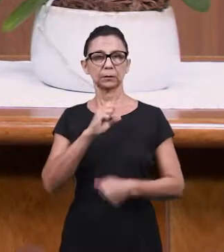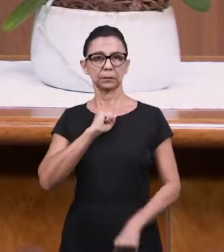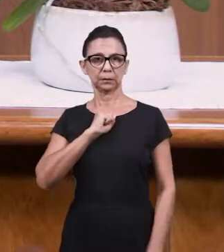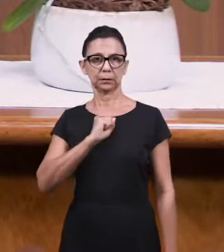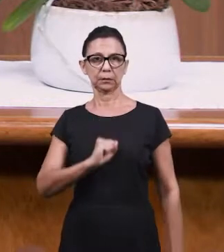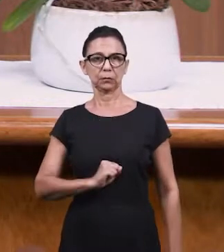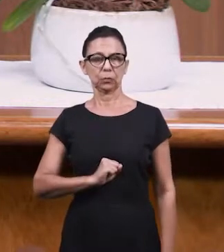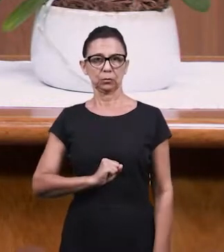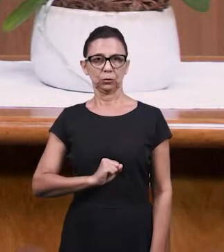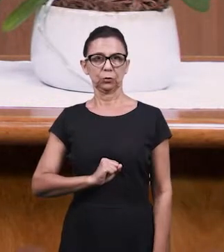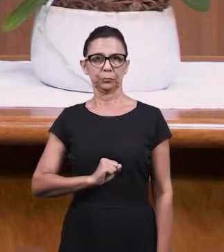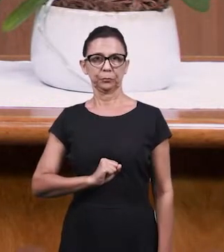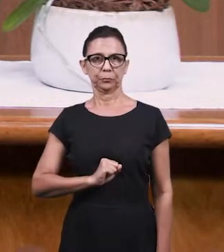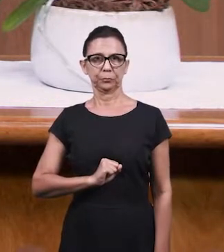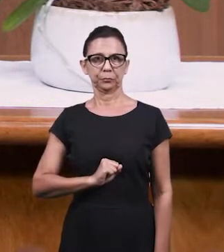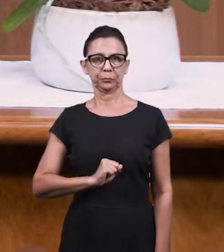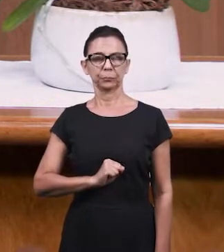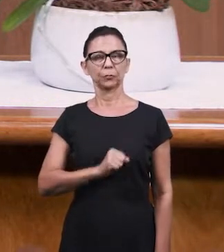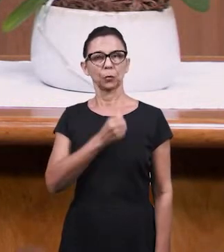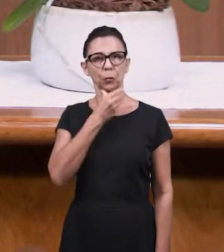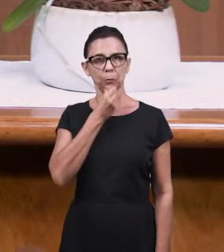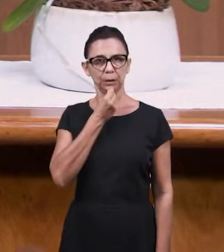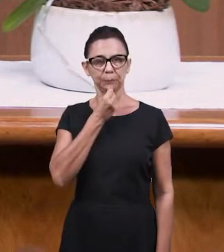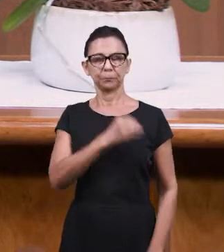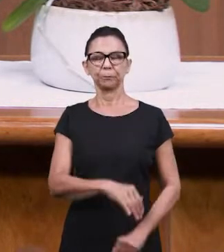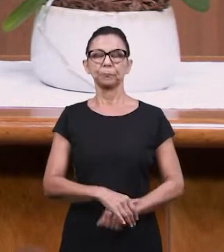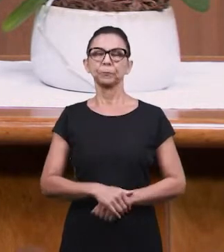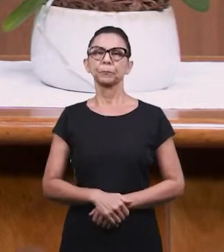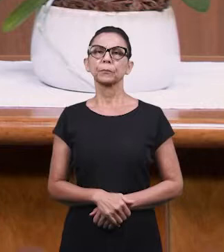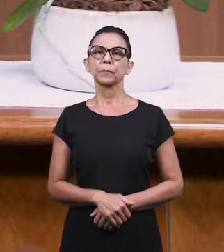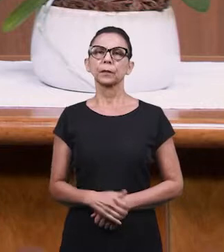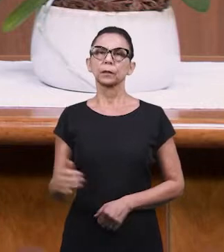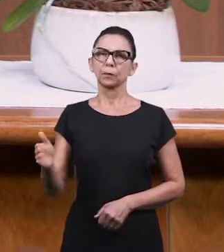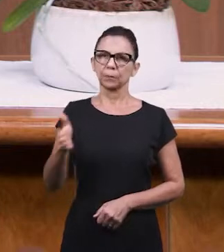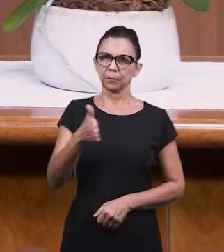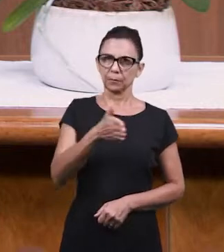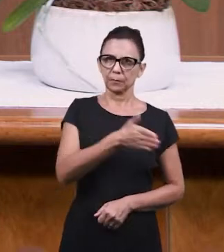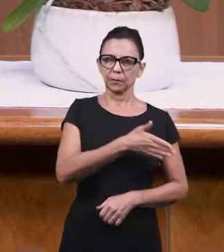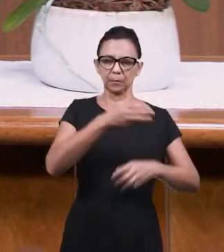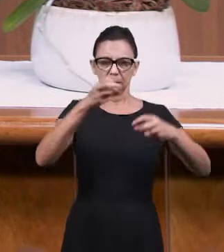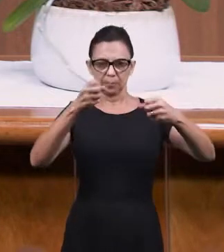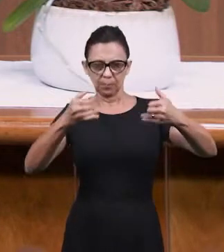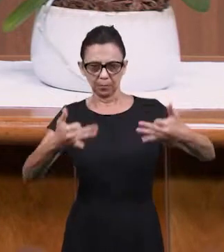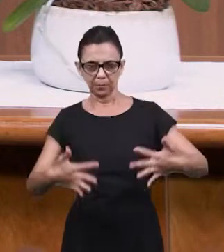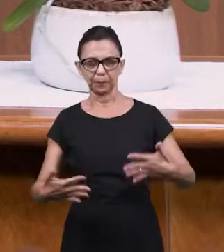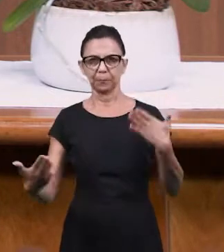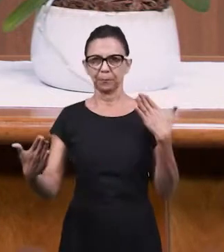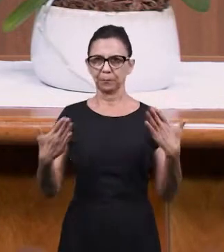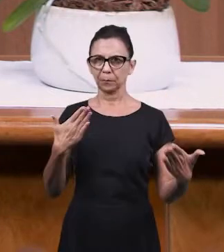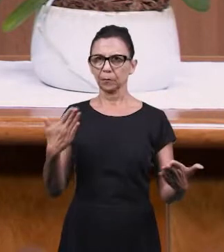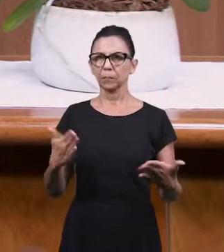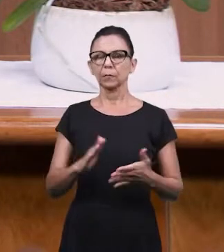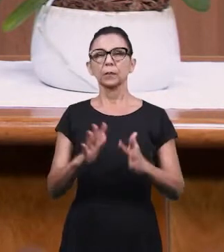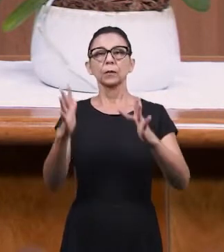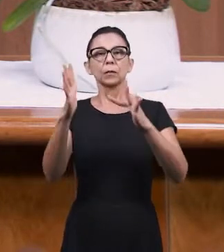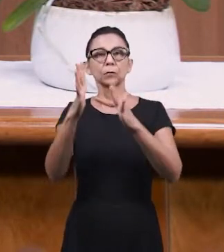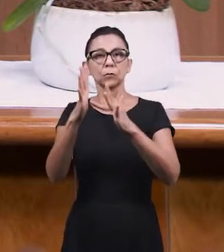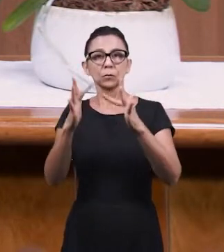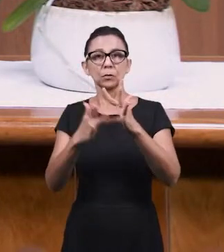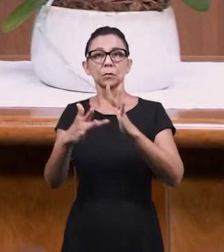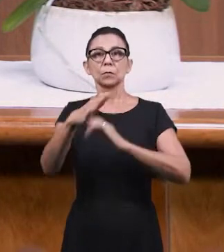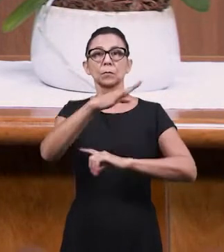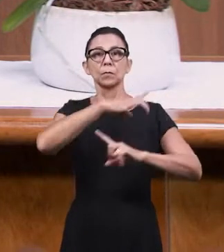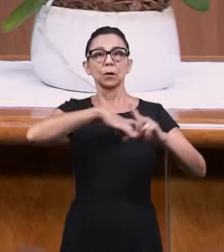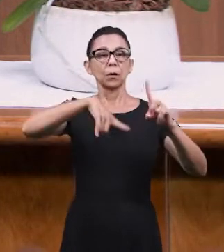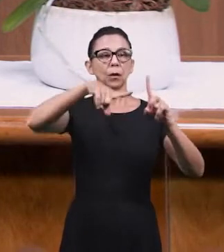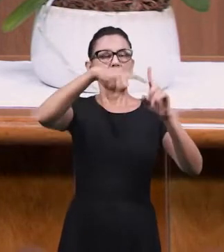de sa fonction de sacrificateur. Le Seigneur Jésus, quand il est mort sur la croix, quand il